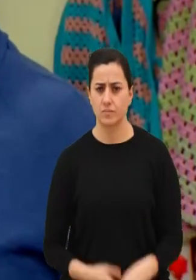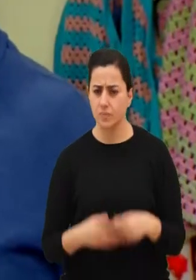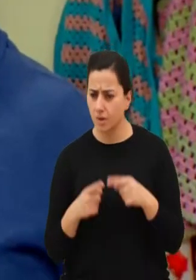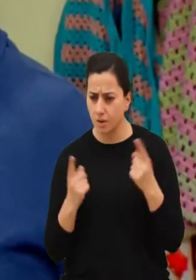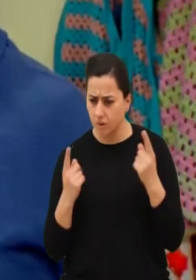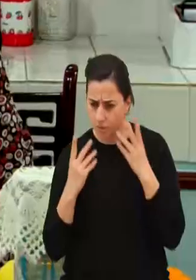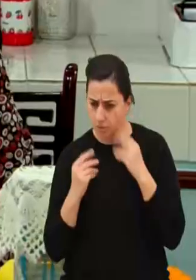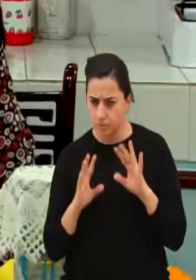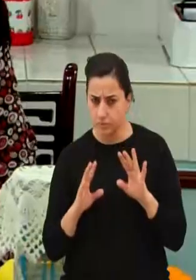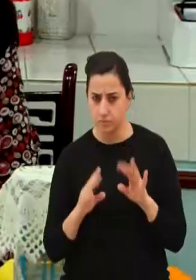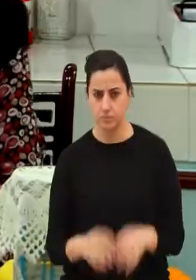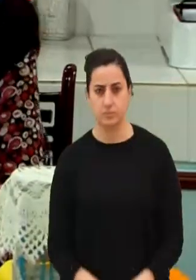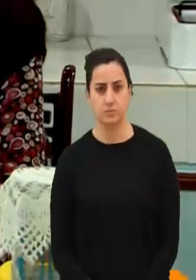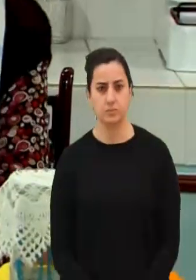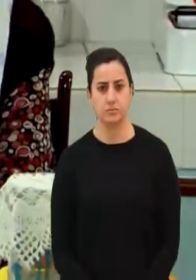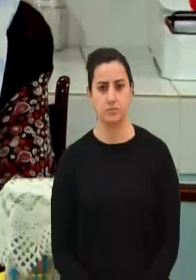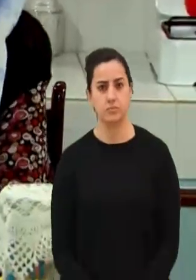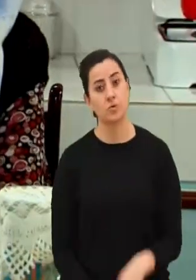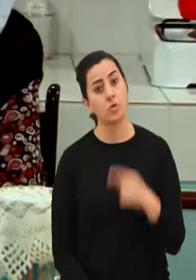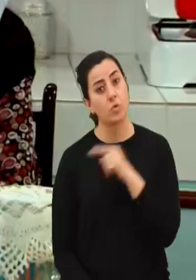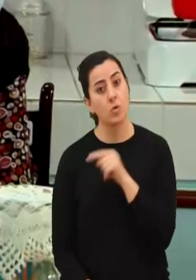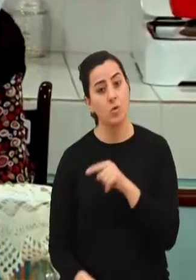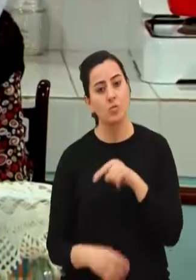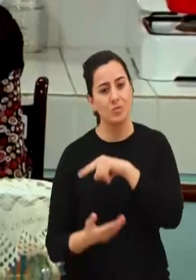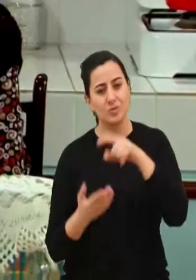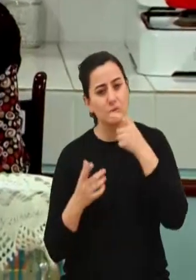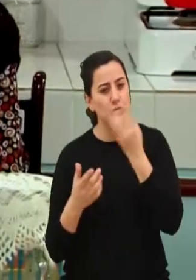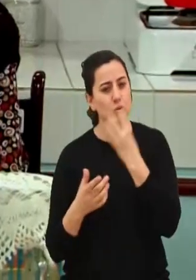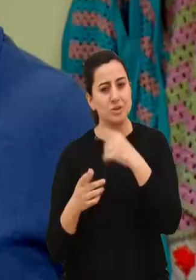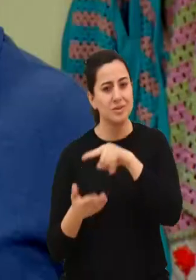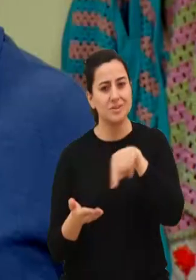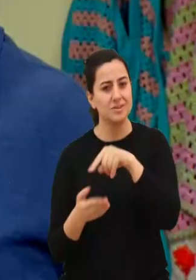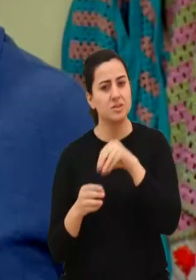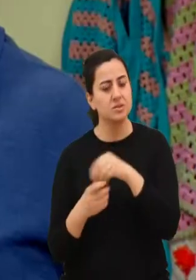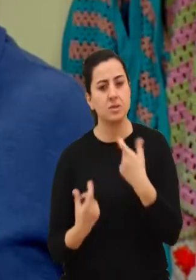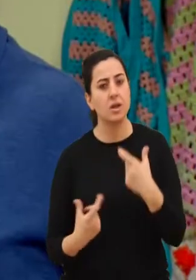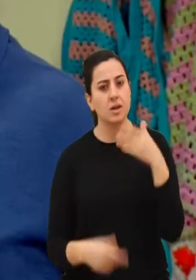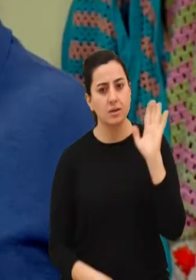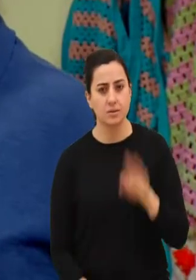Hangi çocuk? O çüşe de o plak çinedir.